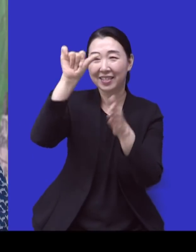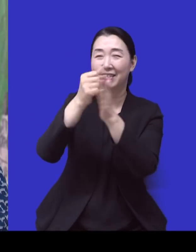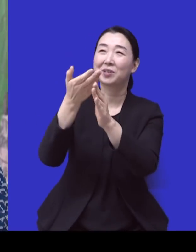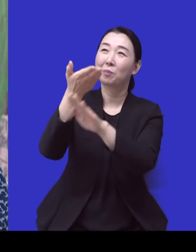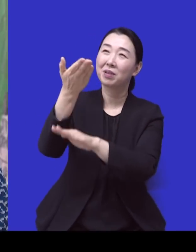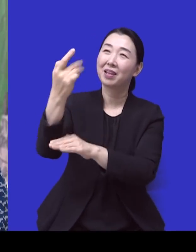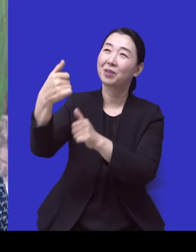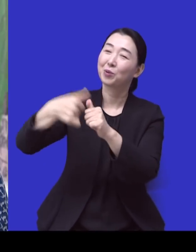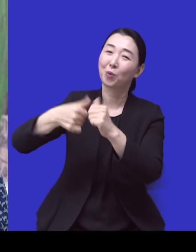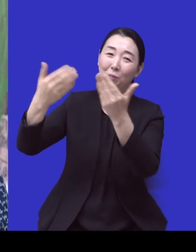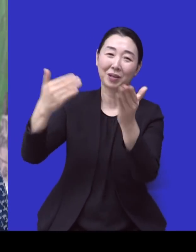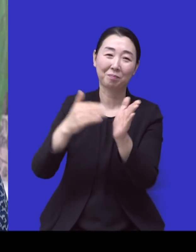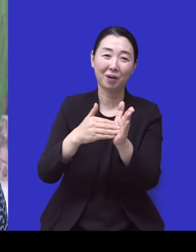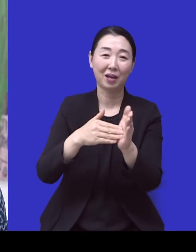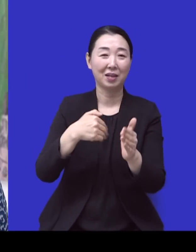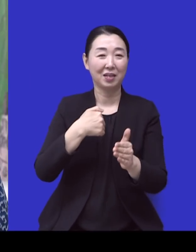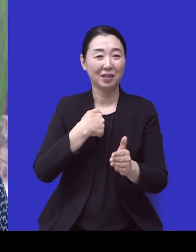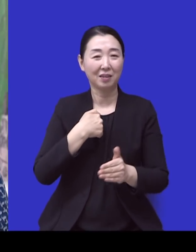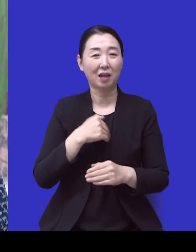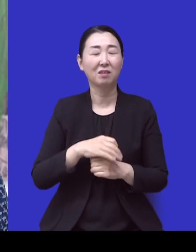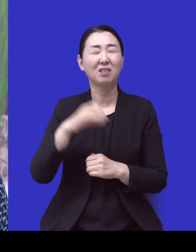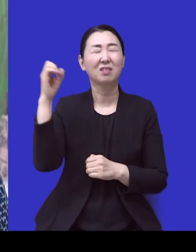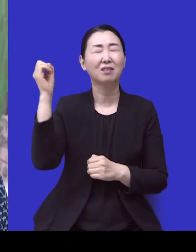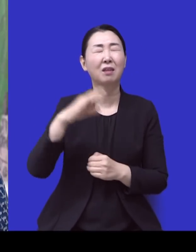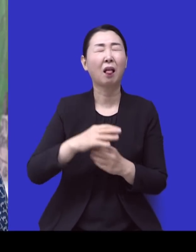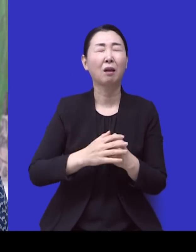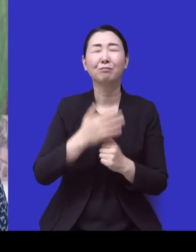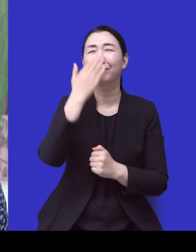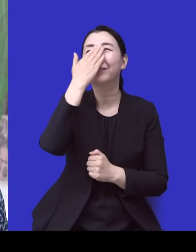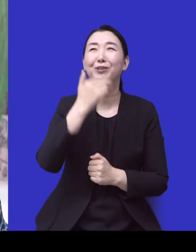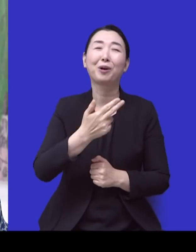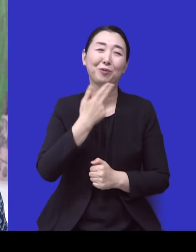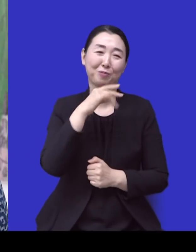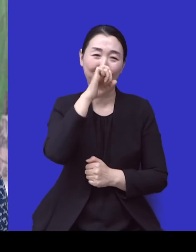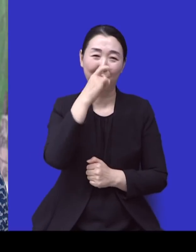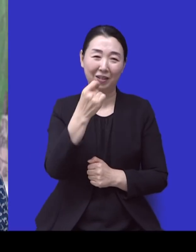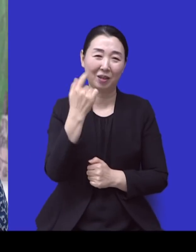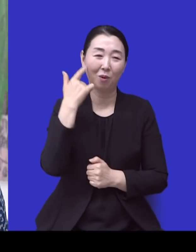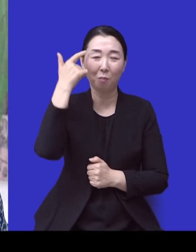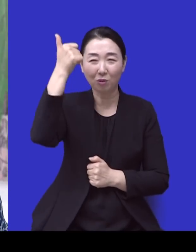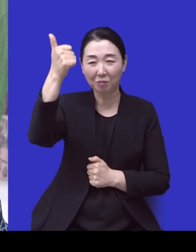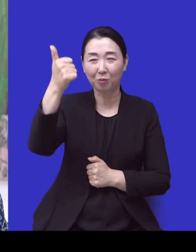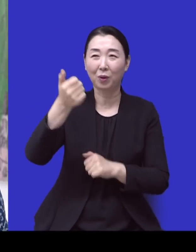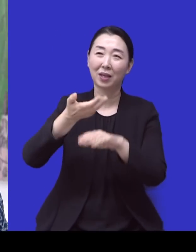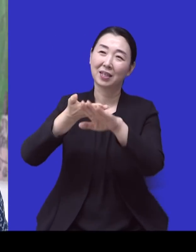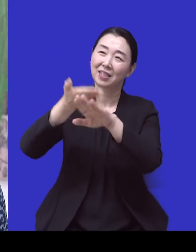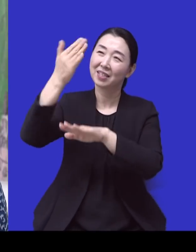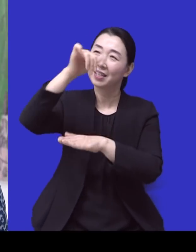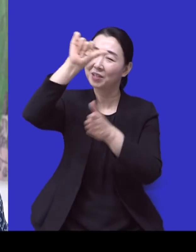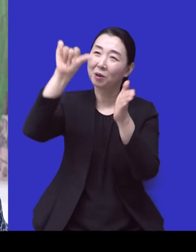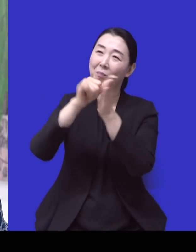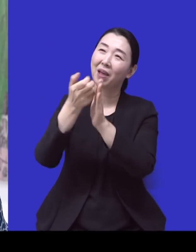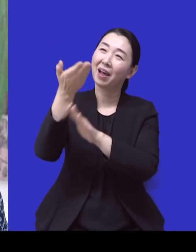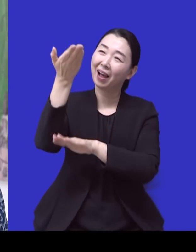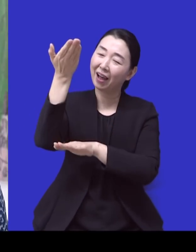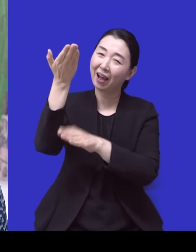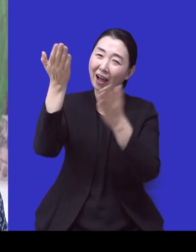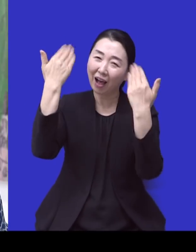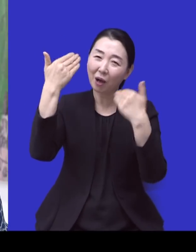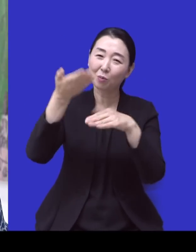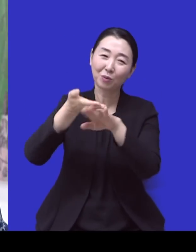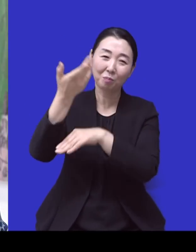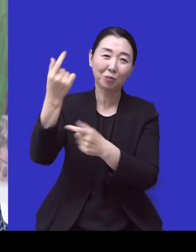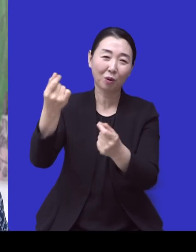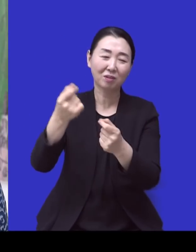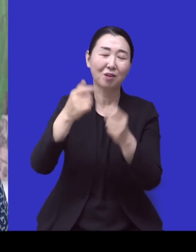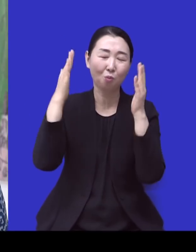듣게 되잖아요. 근데 저는 고리타분하지 않았으면 좋겠어요. 저는 목사님들도 그렇고 인생의 선배들, 학교 선생님들, 인생 선배들이 늘 그냥